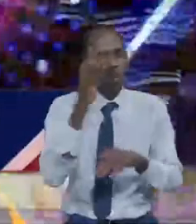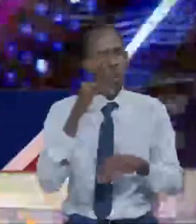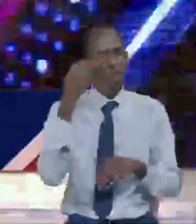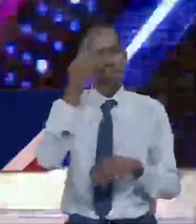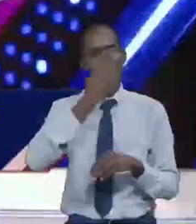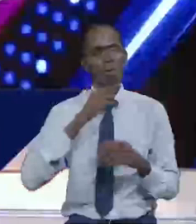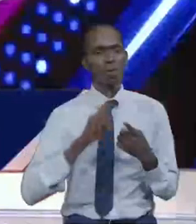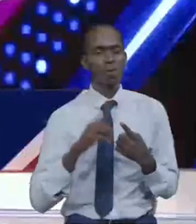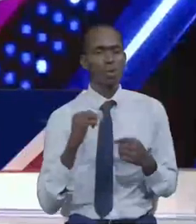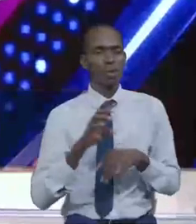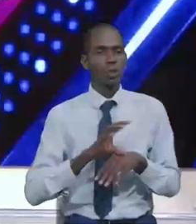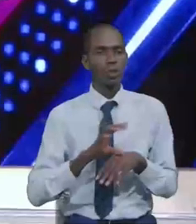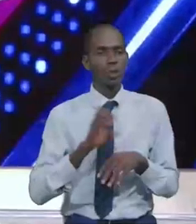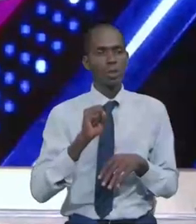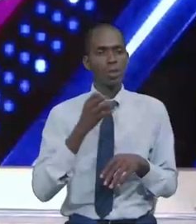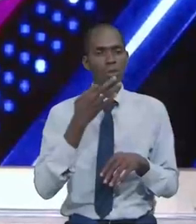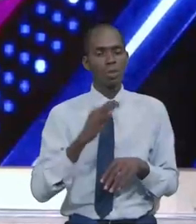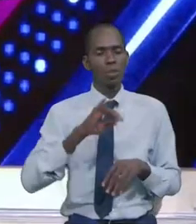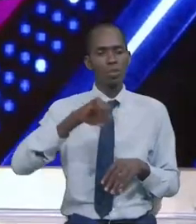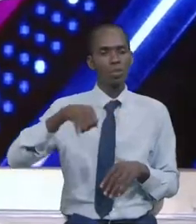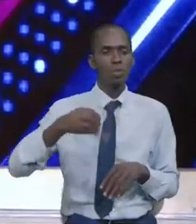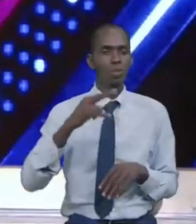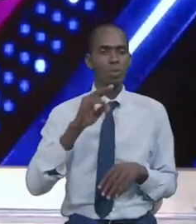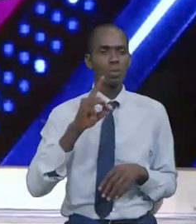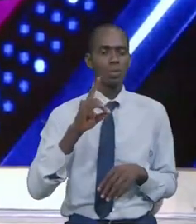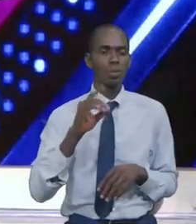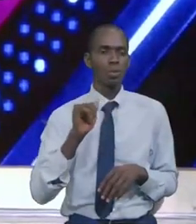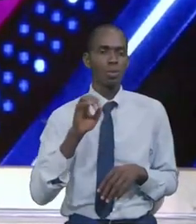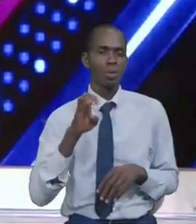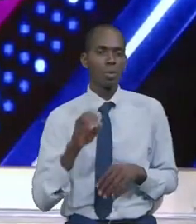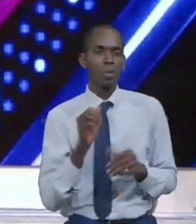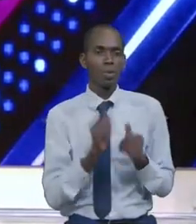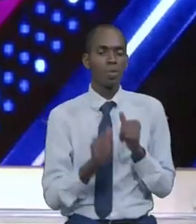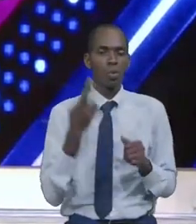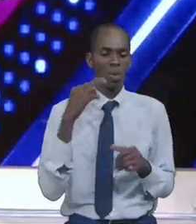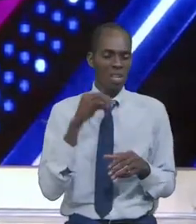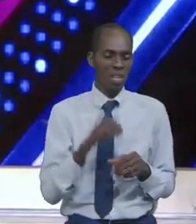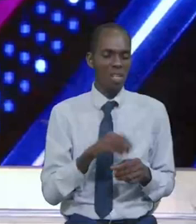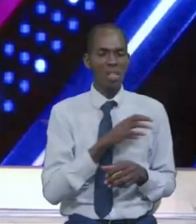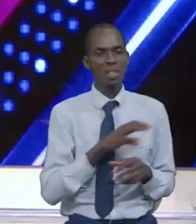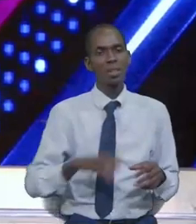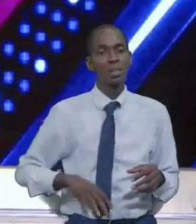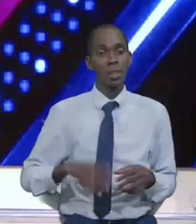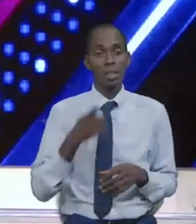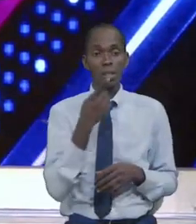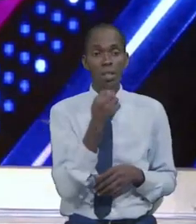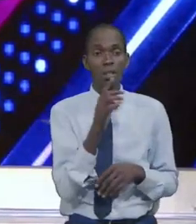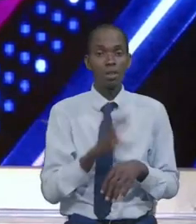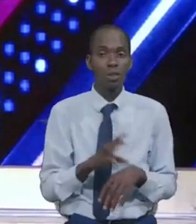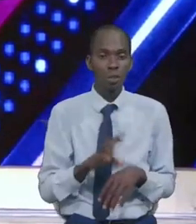Galates 5, 22. Or, j'étais inconnu de visage aux églises de Judée qui sont en Christ.